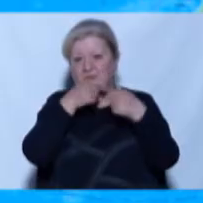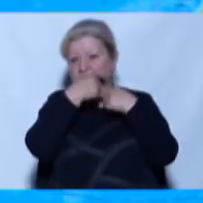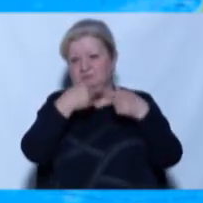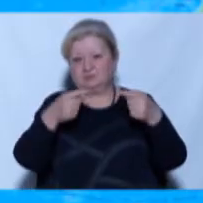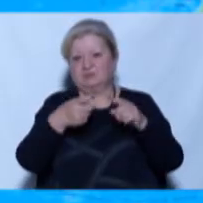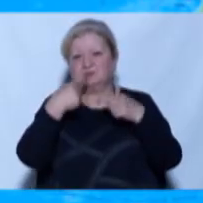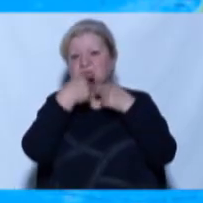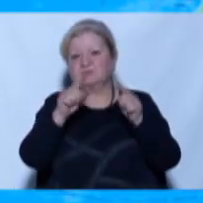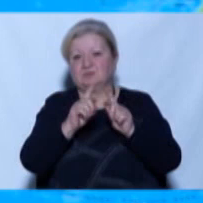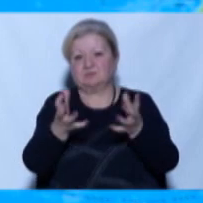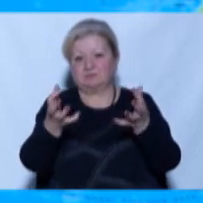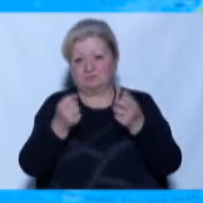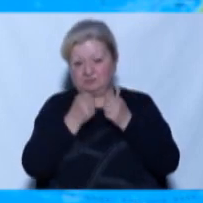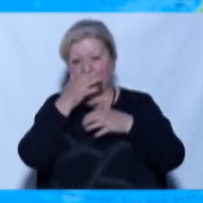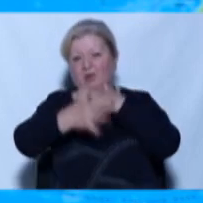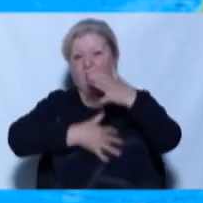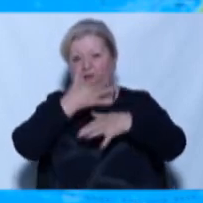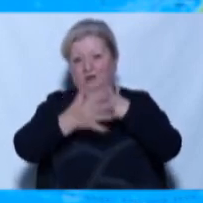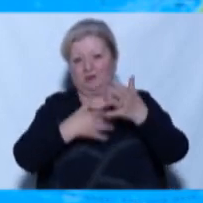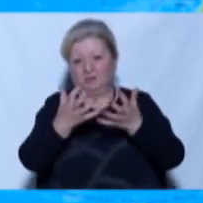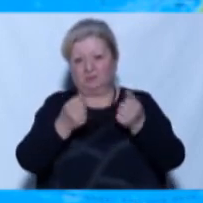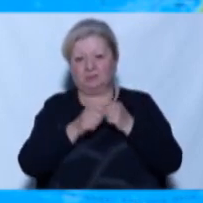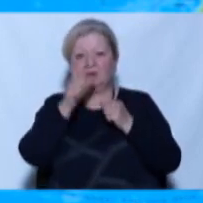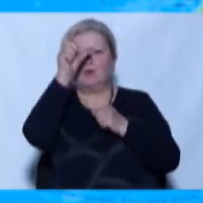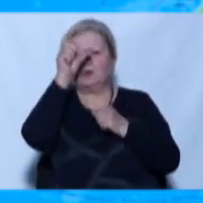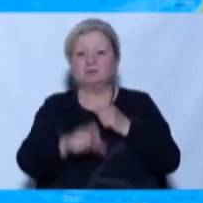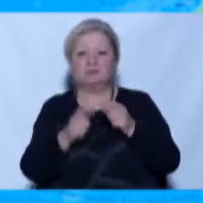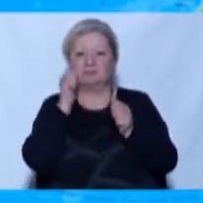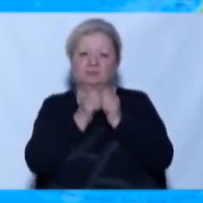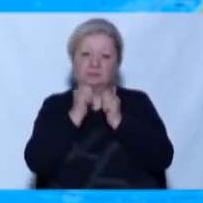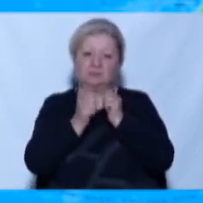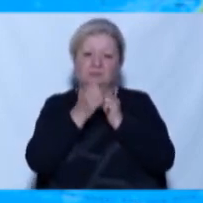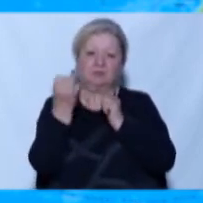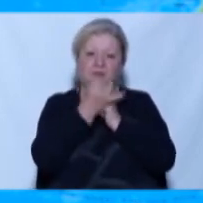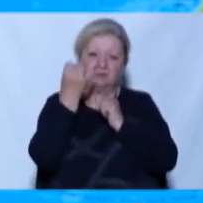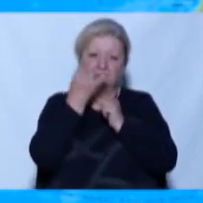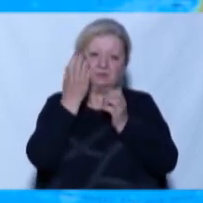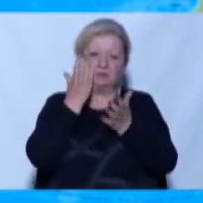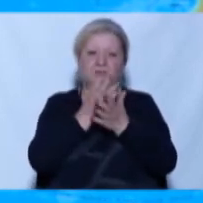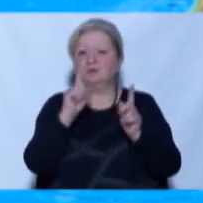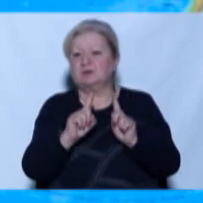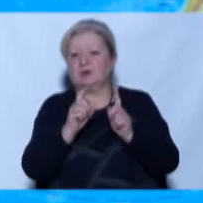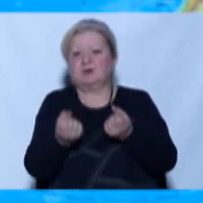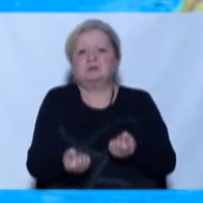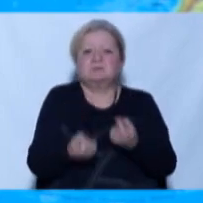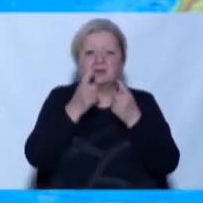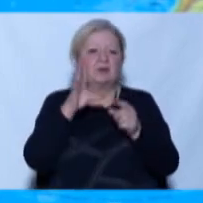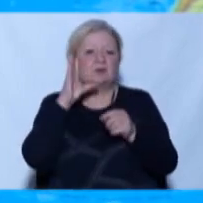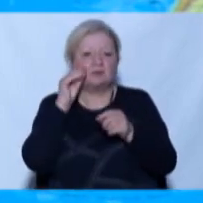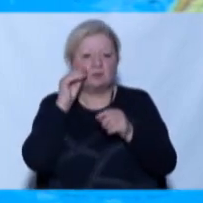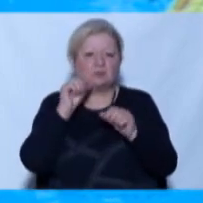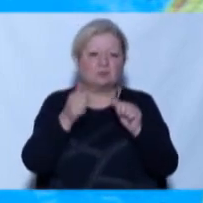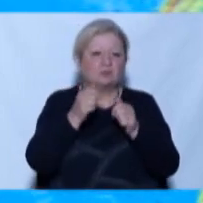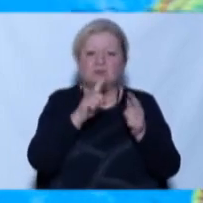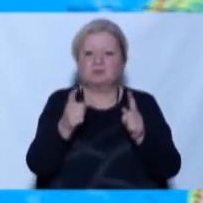ნაცვლად ძალიან დიდ ქაოსს. ადამიანს ყოველთვის აინტერესებდა რა, საიდან, როდის, როგორ